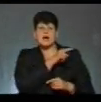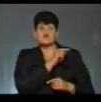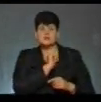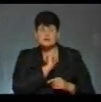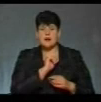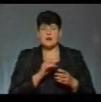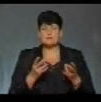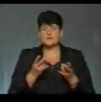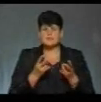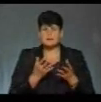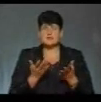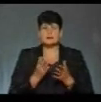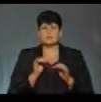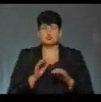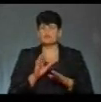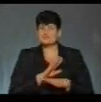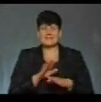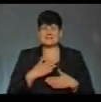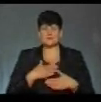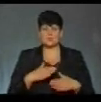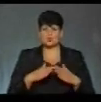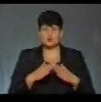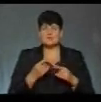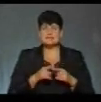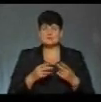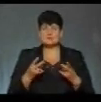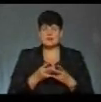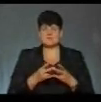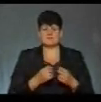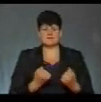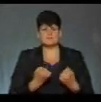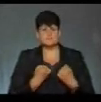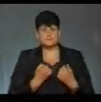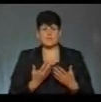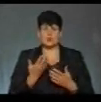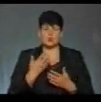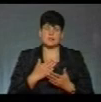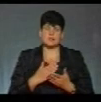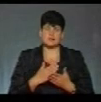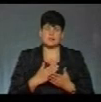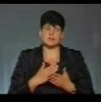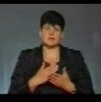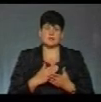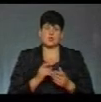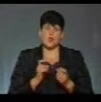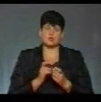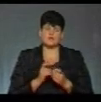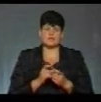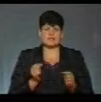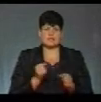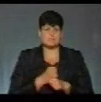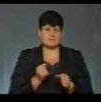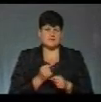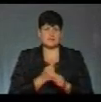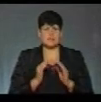бути незадоволені вдома, це потреба в безпеці, наприклад, коли є конфлікти, сварки, бійки